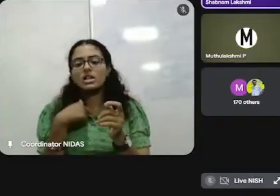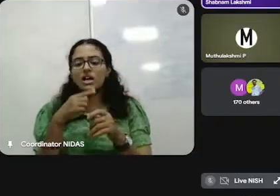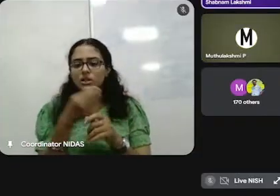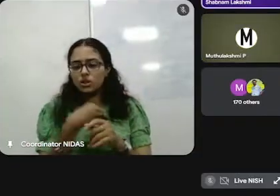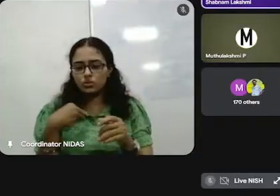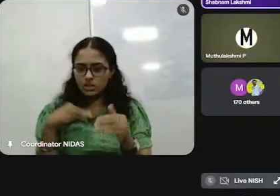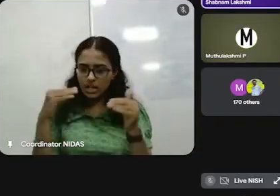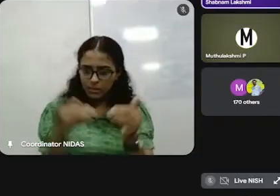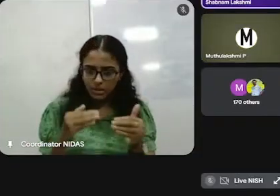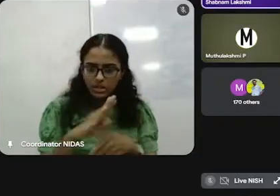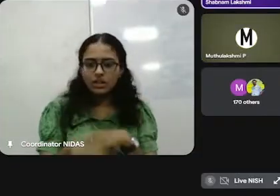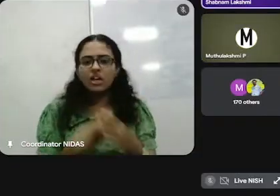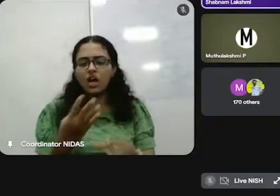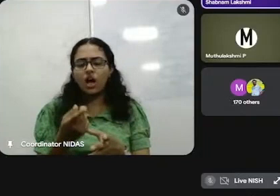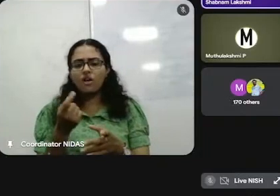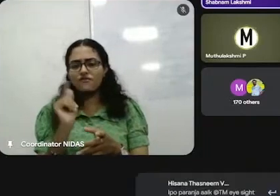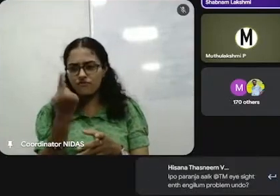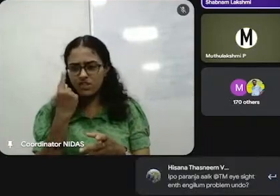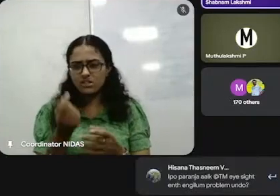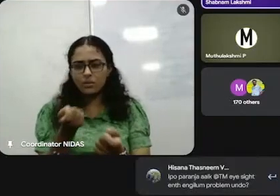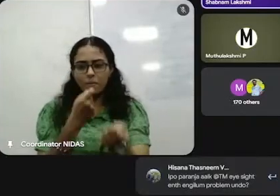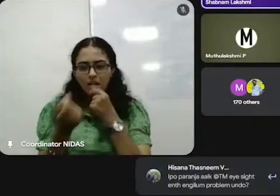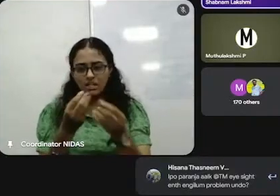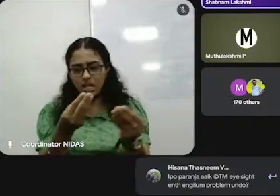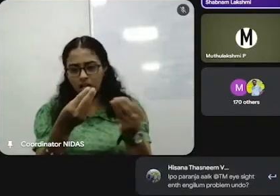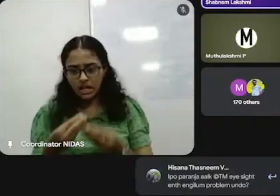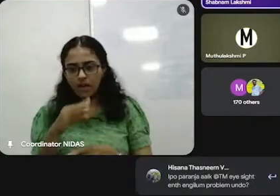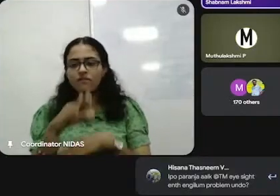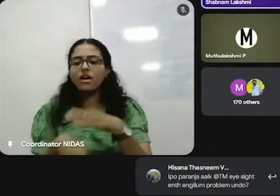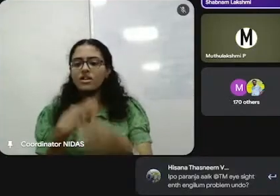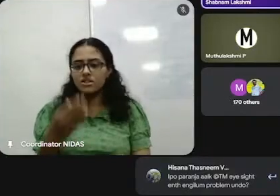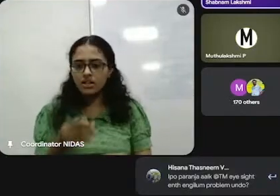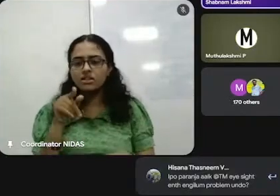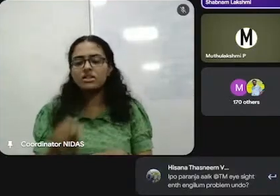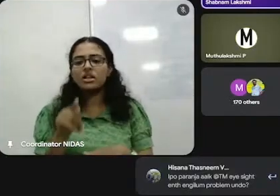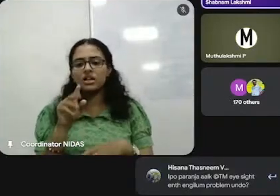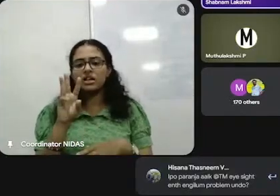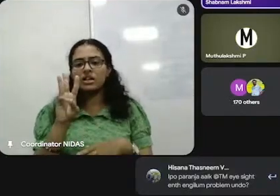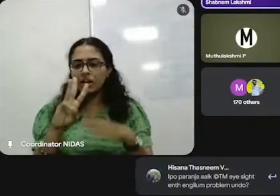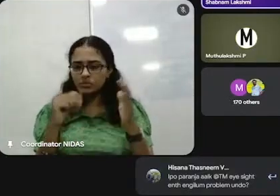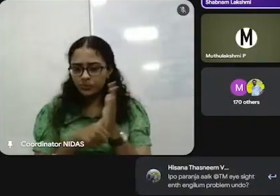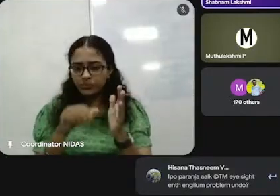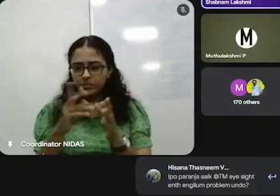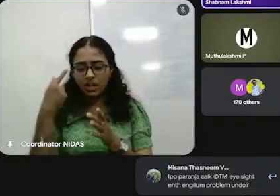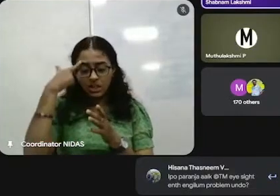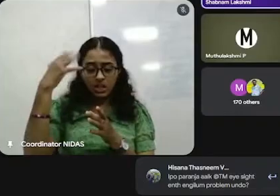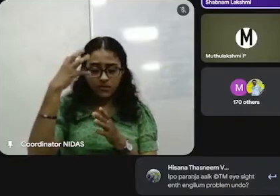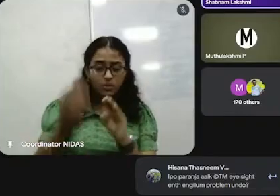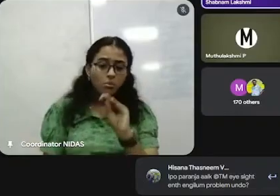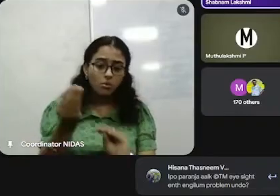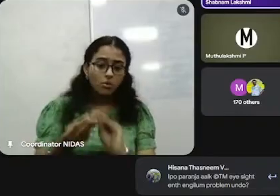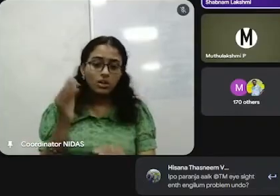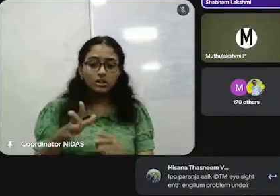ഡോക്ടർ അപ്പോ ആദ്യം കുറച്ച് മെഡിസിൻസ് തന്നു. 3 months മെഡിസിൻസ് തന്നിട്ട് വീണ്ടും തലവേദന വരുന്നത് കണ്ടിട്ട്